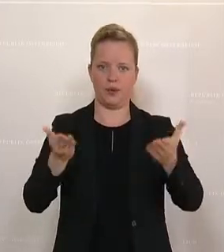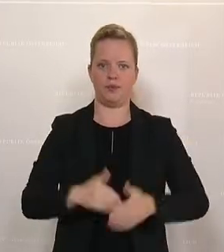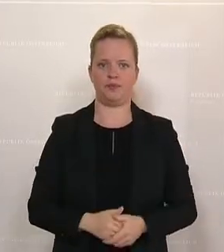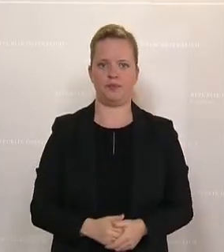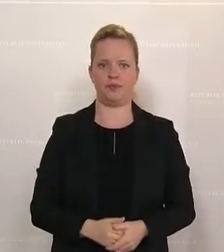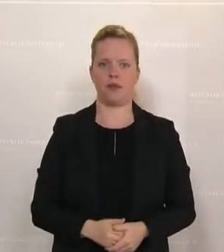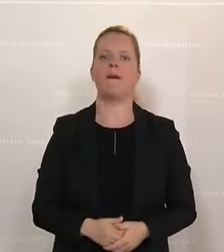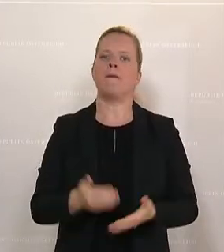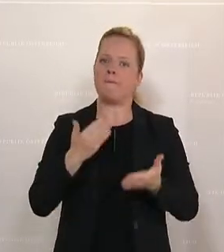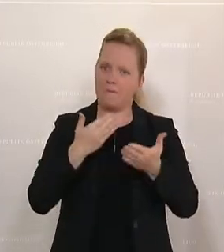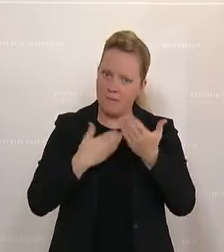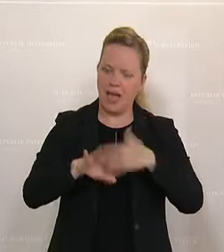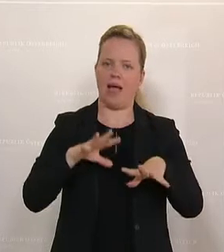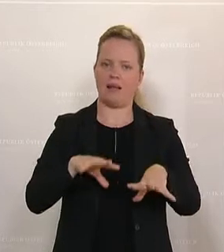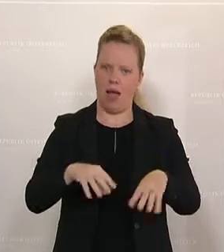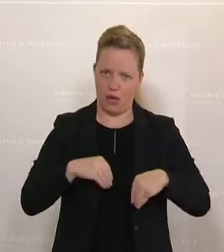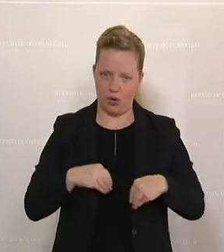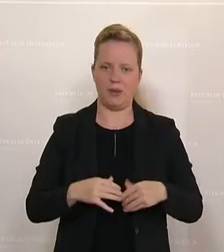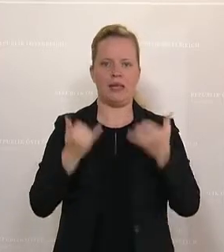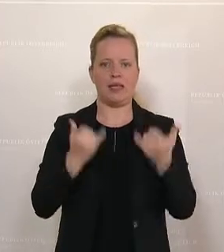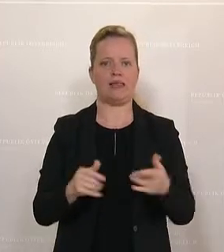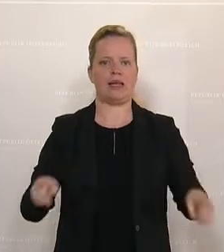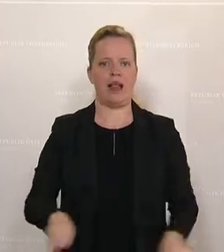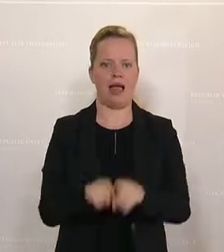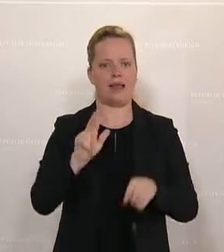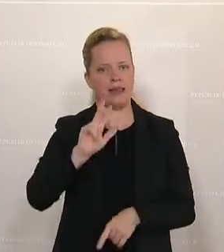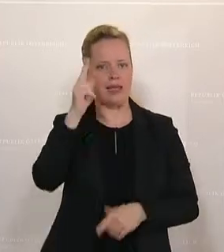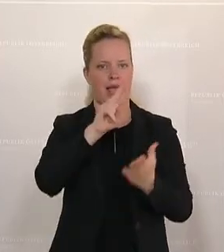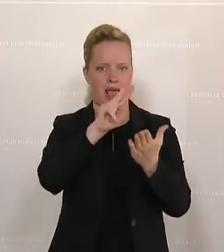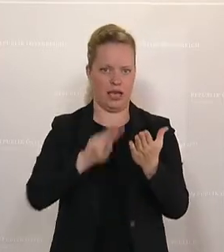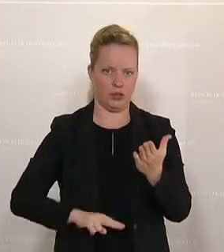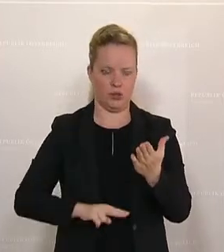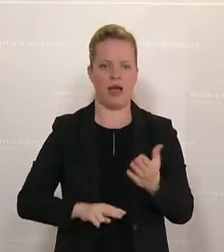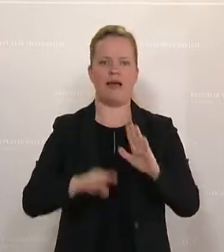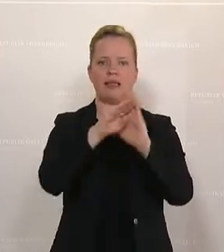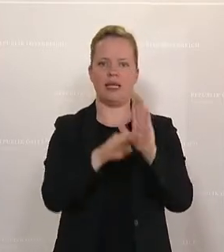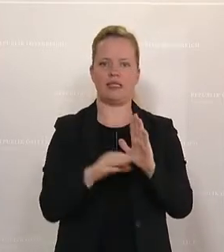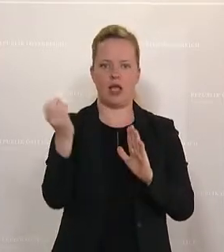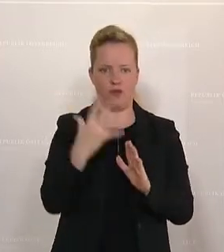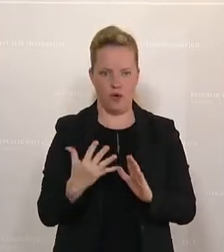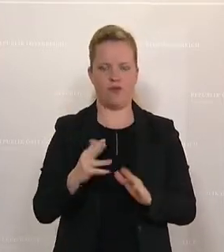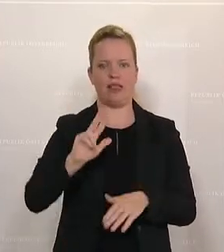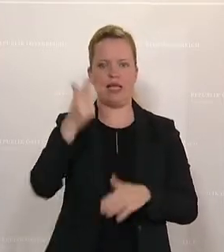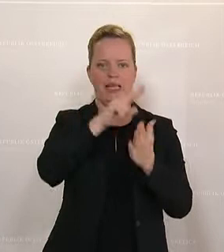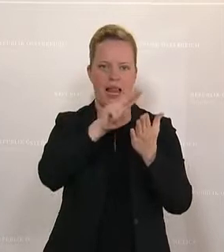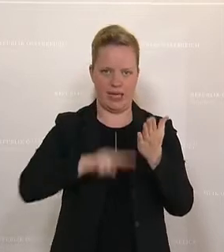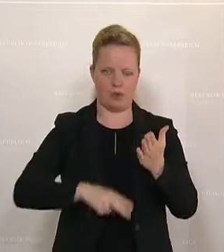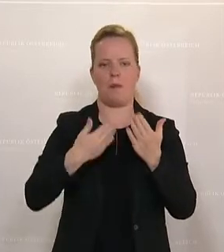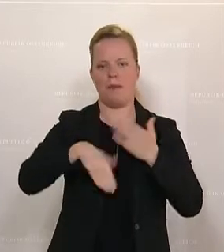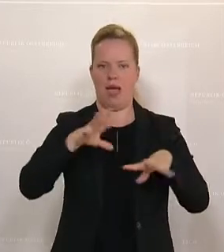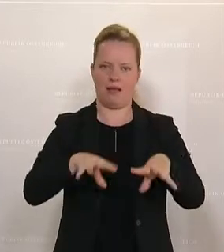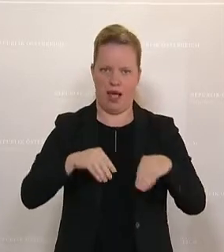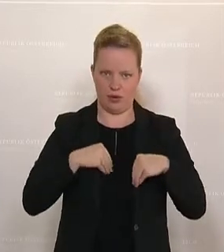Das ist mit Mehrheit so angenommen. Wir kommen sogleich zur dritten Lesung. Der Gesetzentwurf ist in dritter Lesung mit Mehrheit